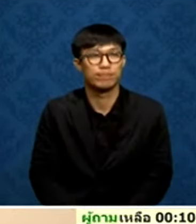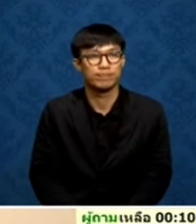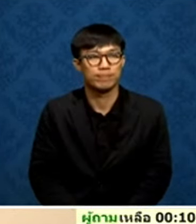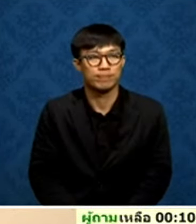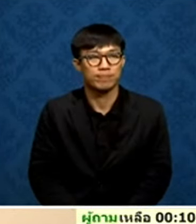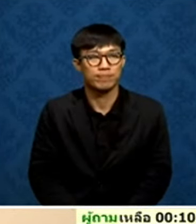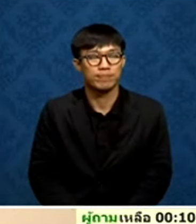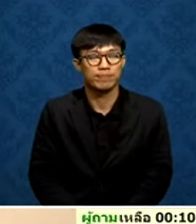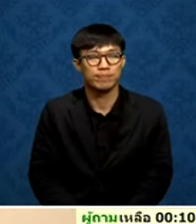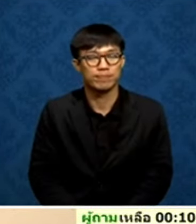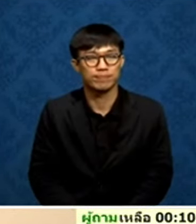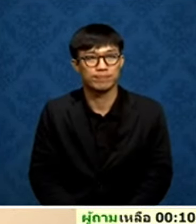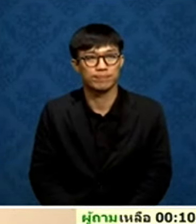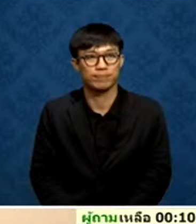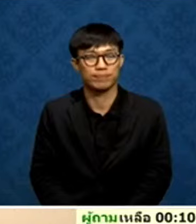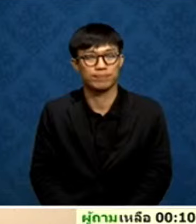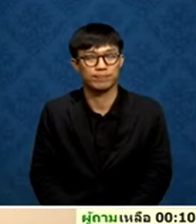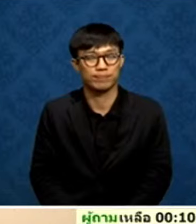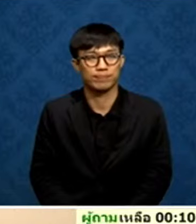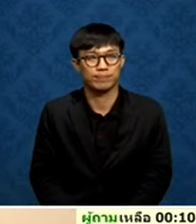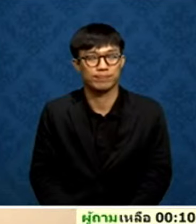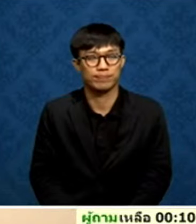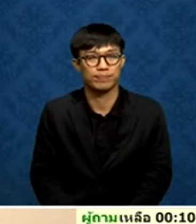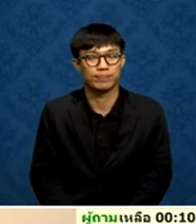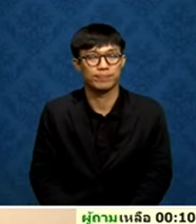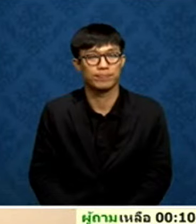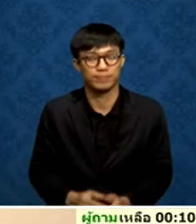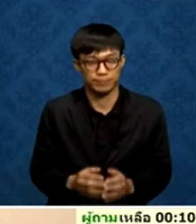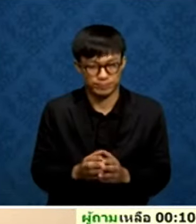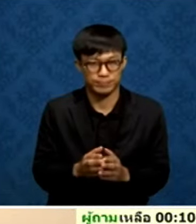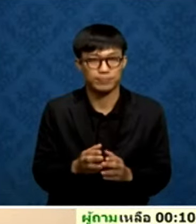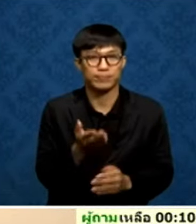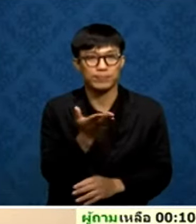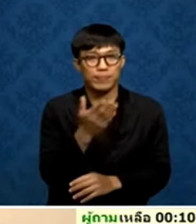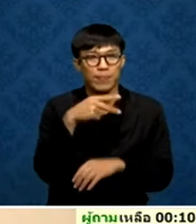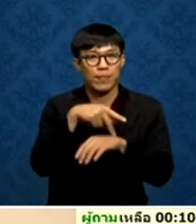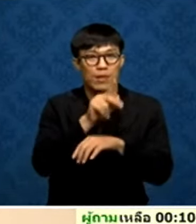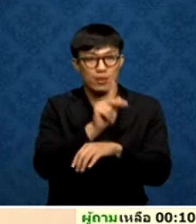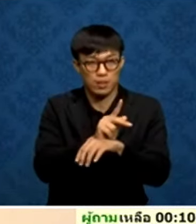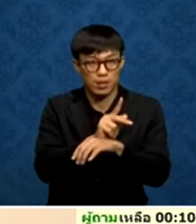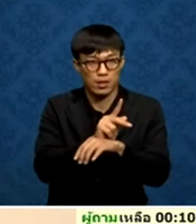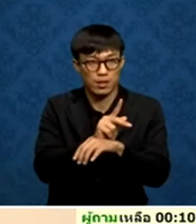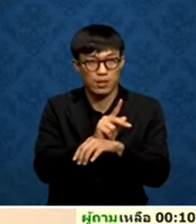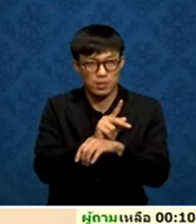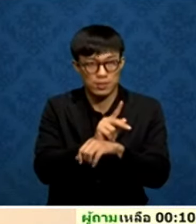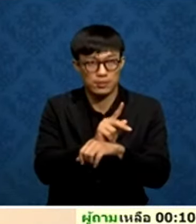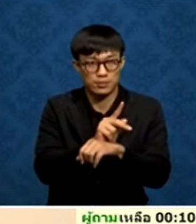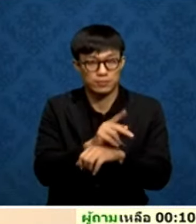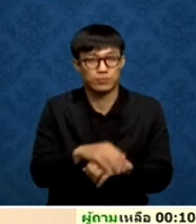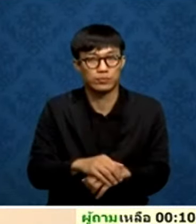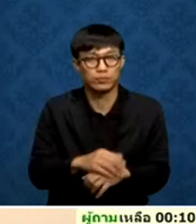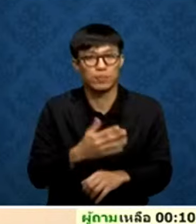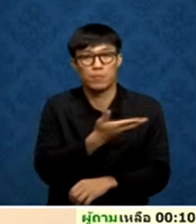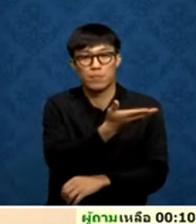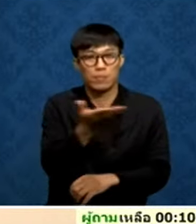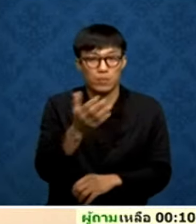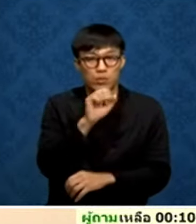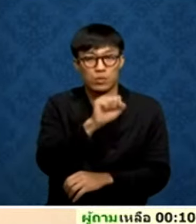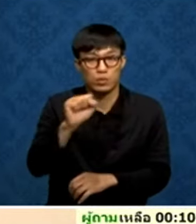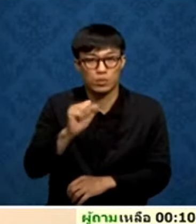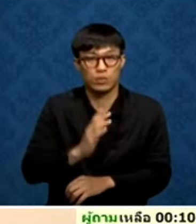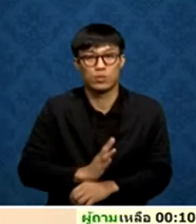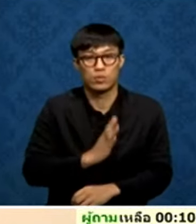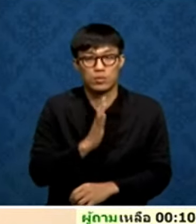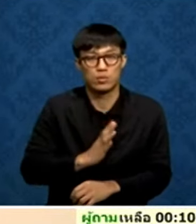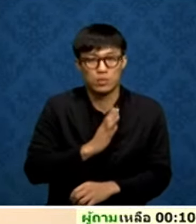กราบเรียนท่านประธานที่เคารพและก็สมาชิกที่ผู้ทรงเกียรติที่กรุ